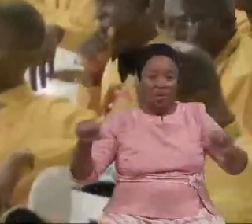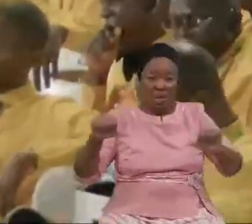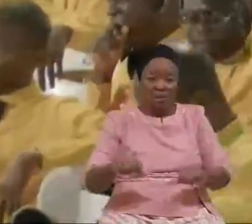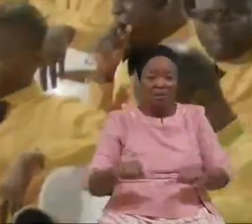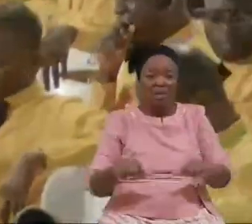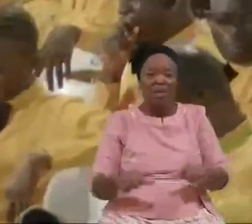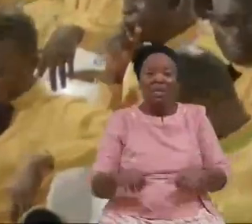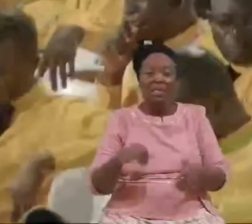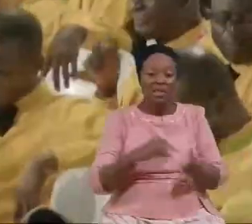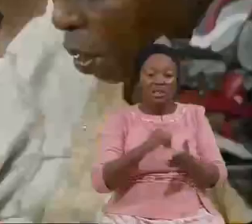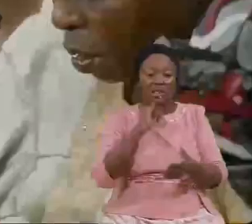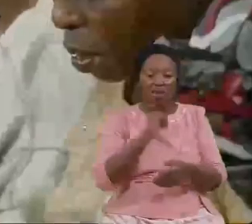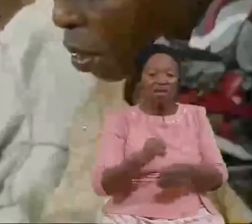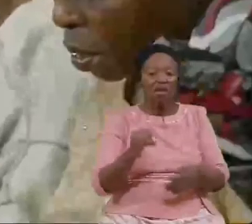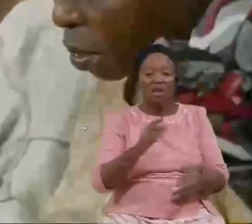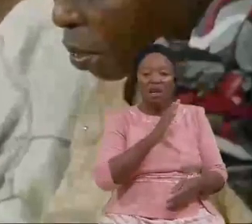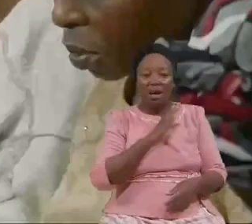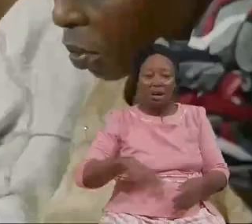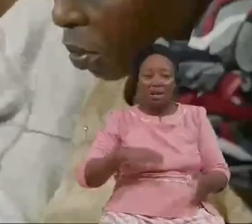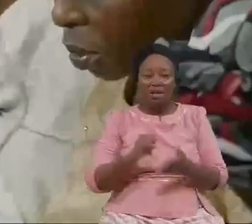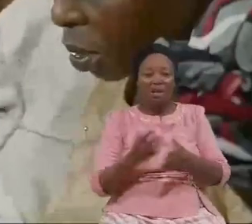ce Christ qui est mort